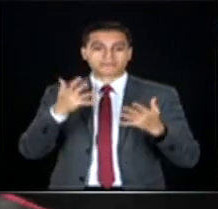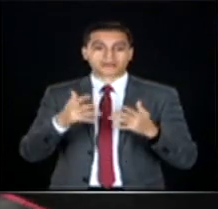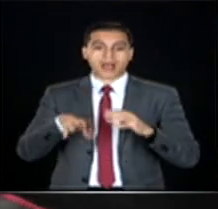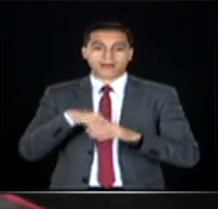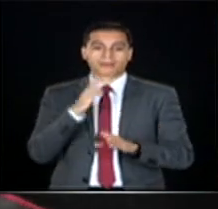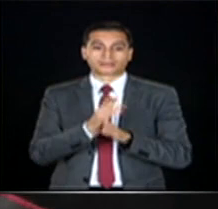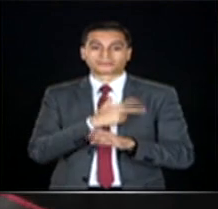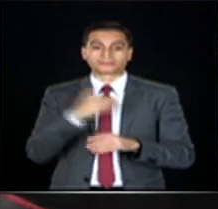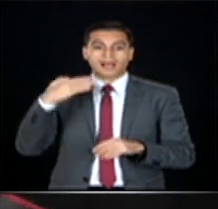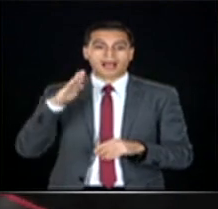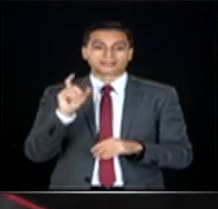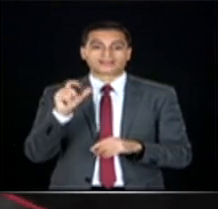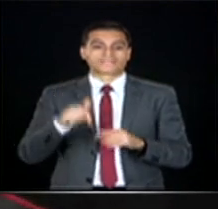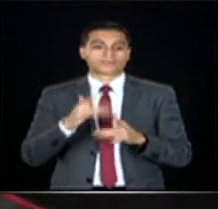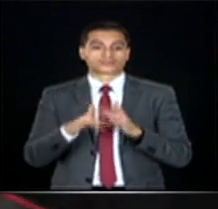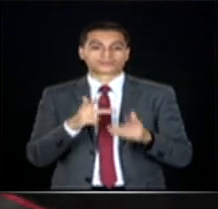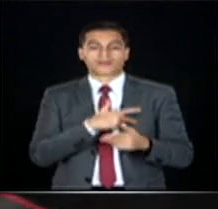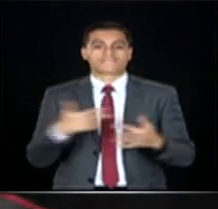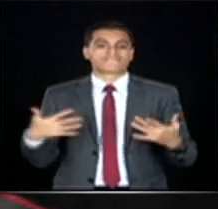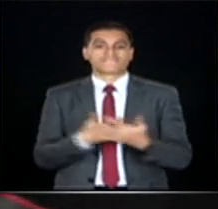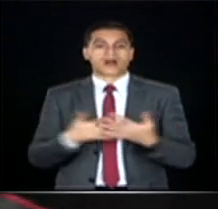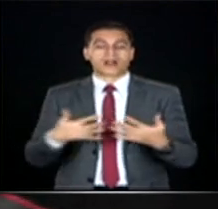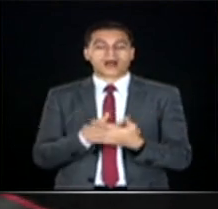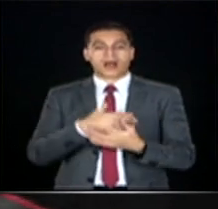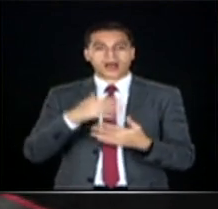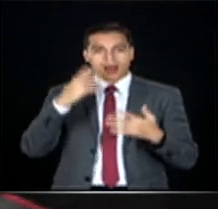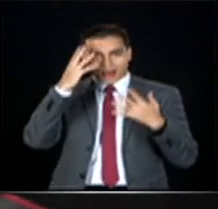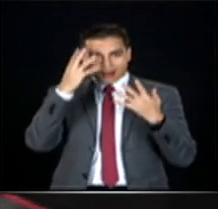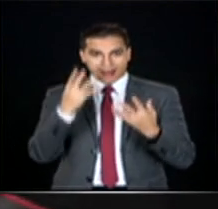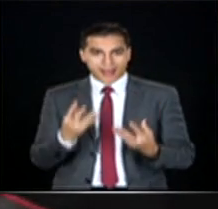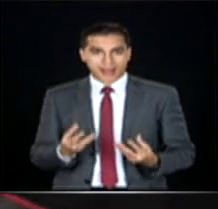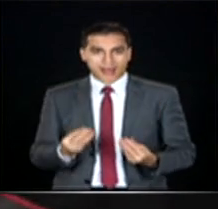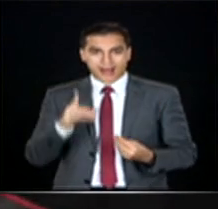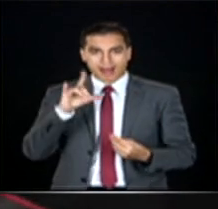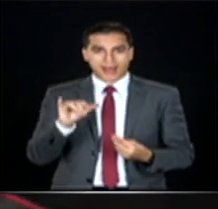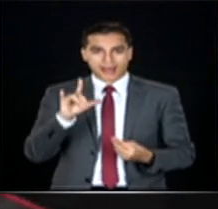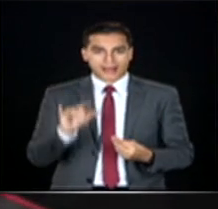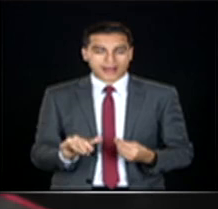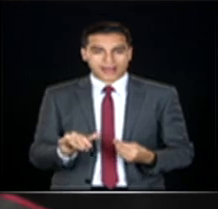من هو الفنان القدير الذي قام بدور حسن في مسلسل فرح ليلى؟